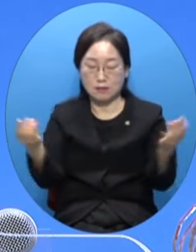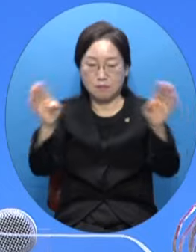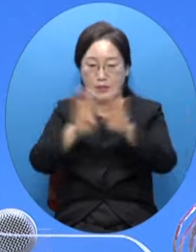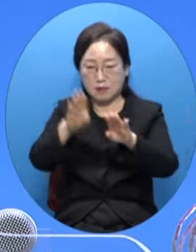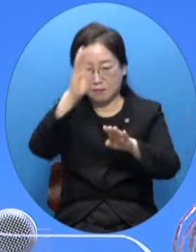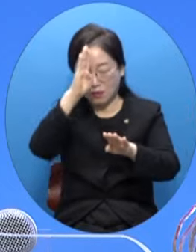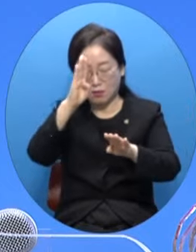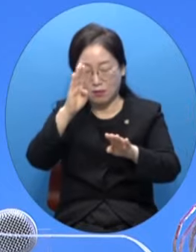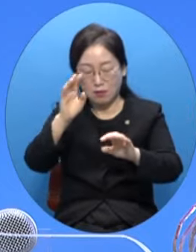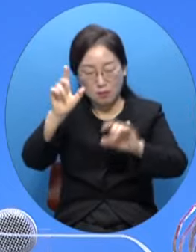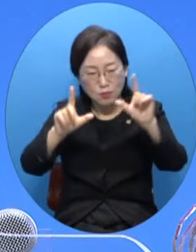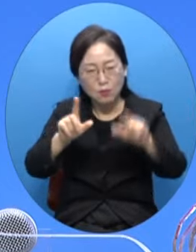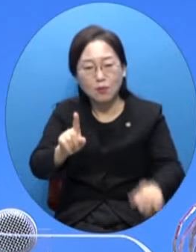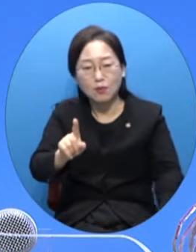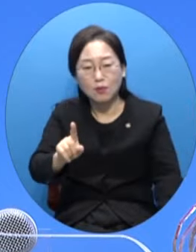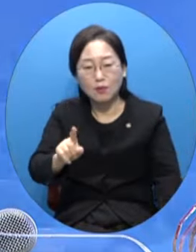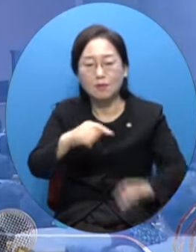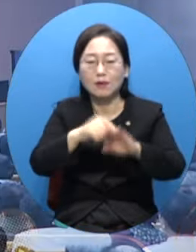무너졌습니다.